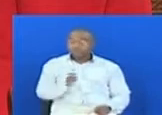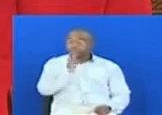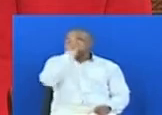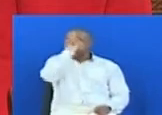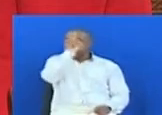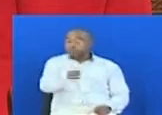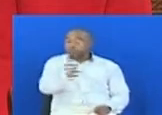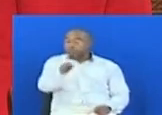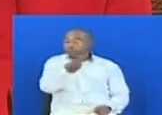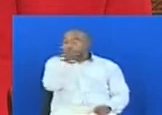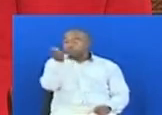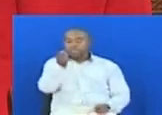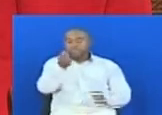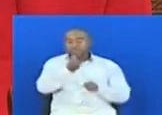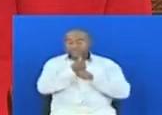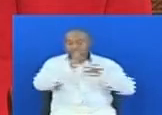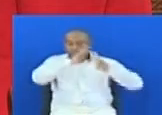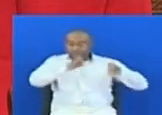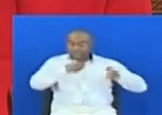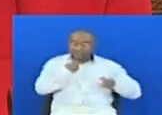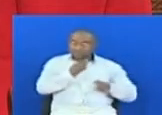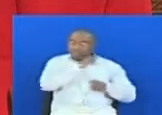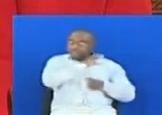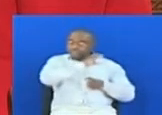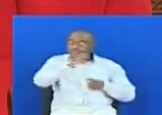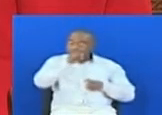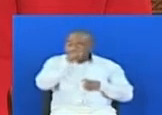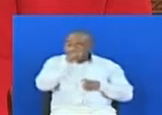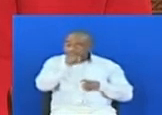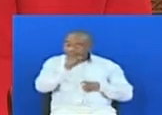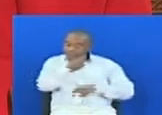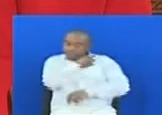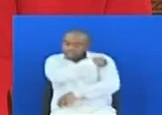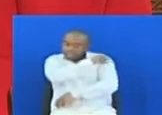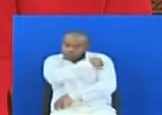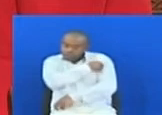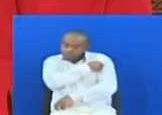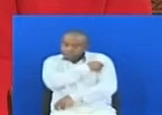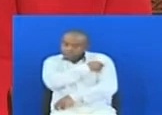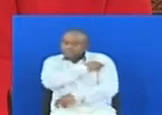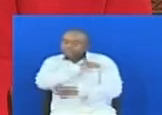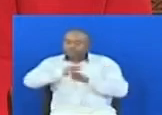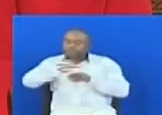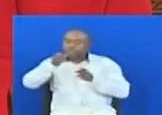alisema chanjo ikija itagharimu kiasi gani. Kwa rais wetu